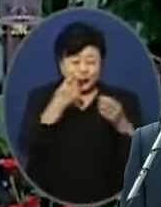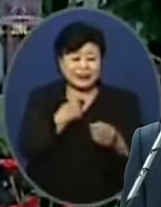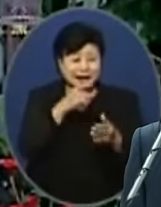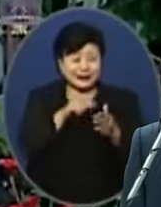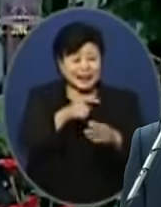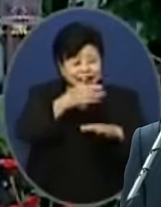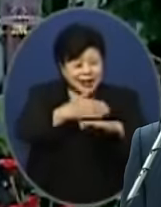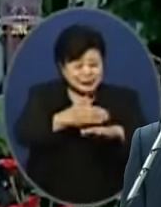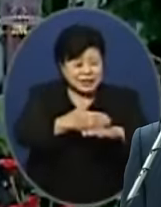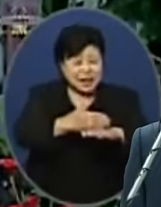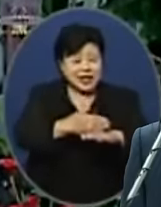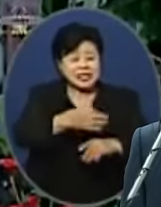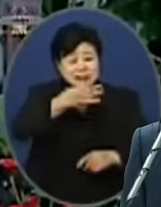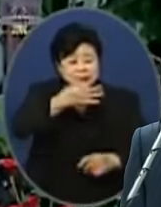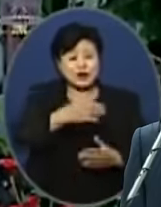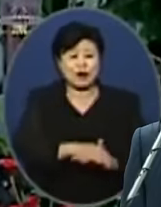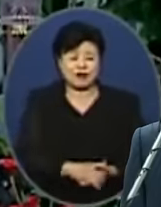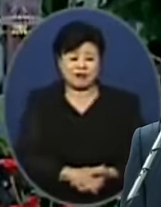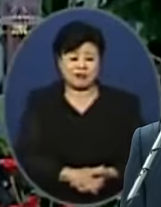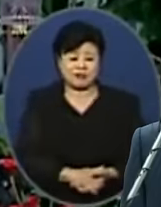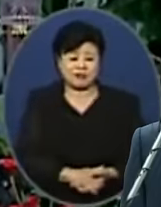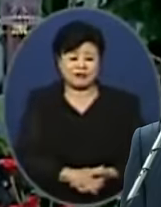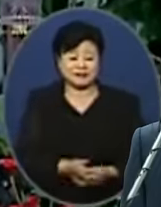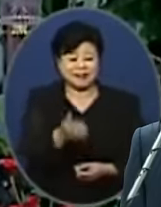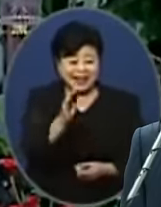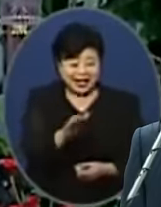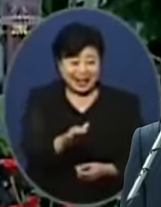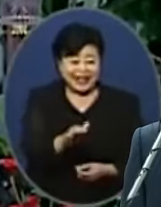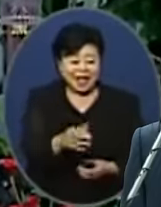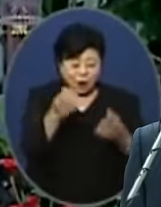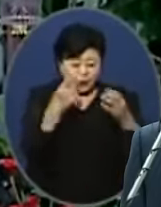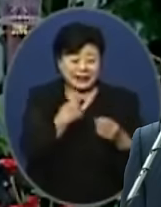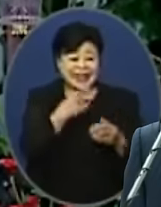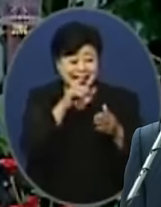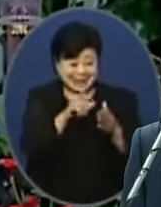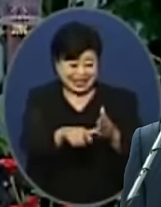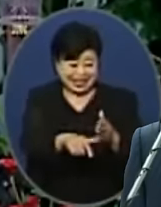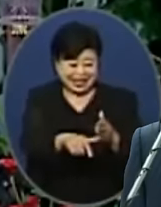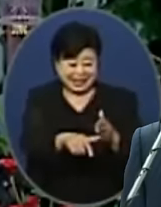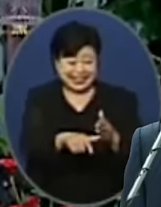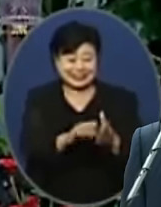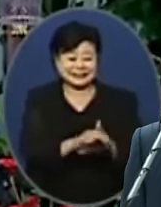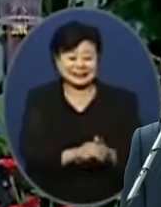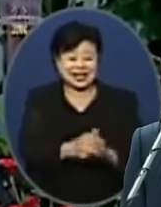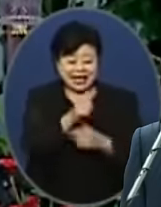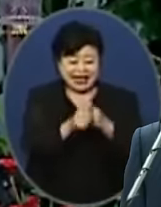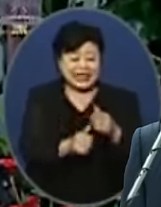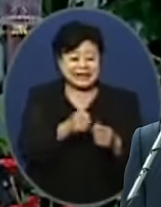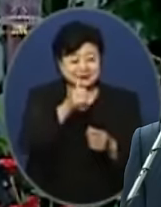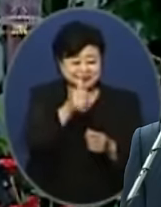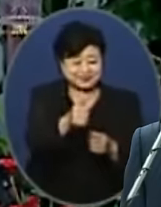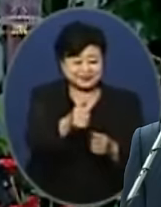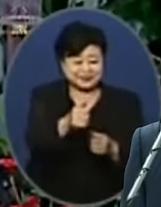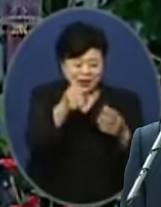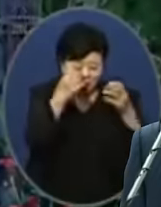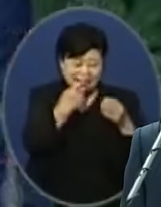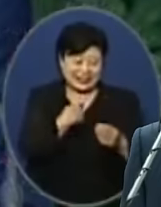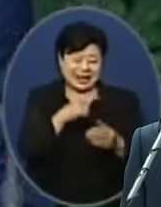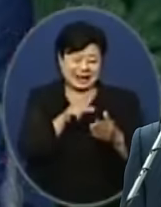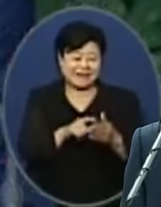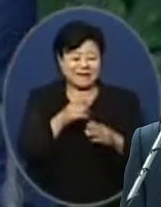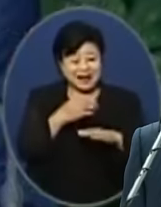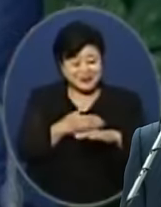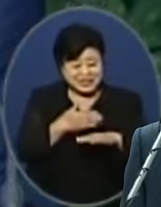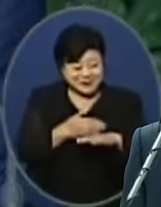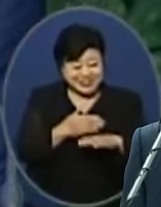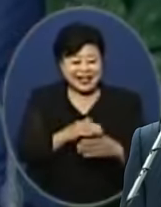고난당할 때 감사하는 것 참 힘듭니다. 그러나 고난당할 때 하나님 고난당함을